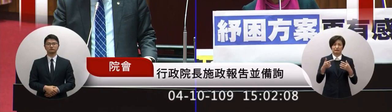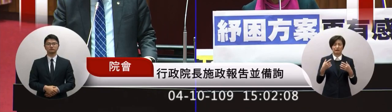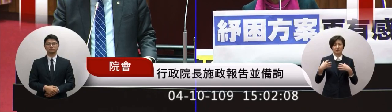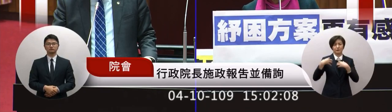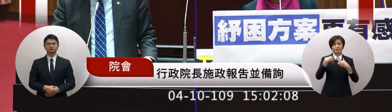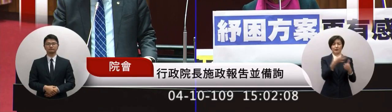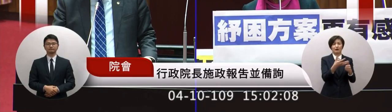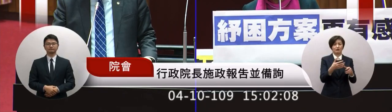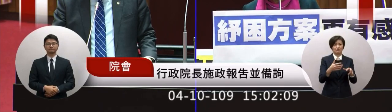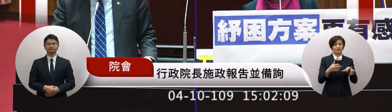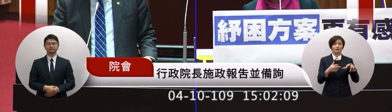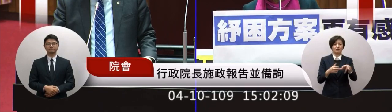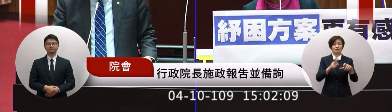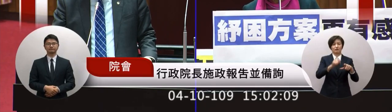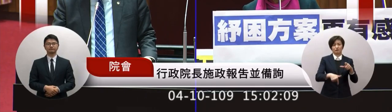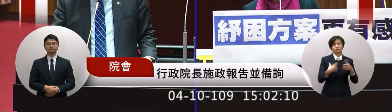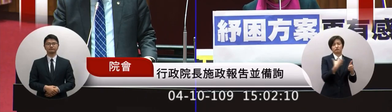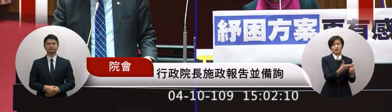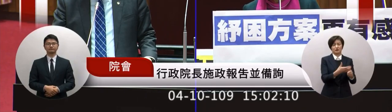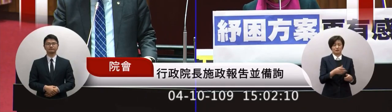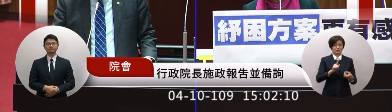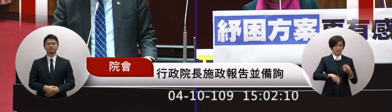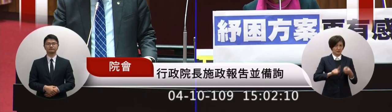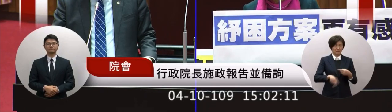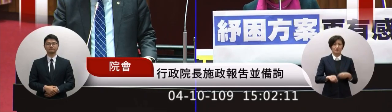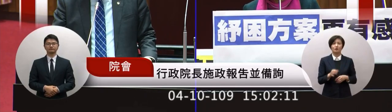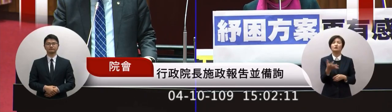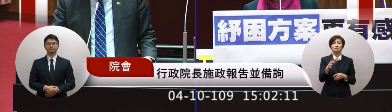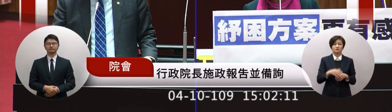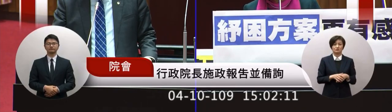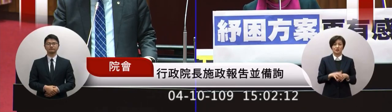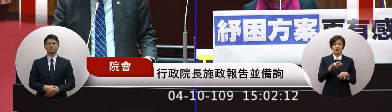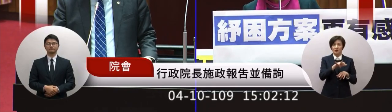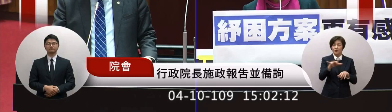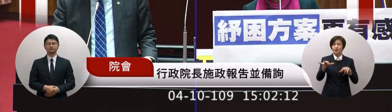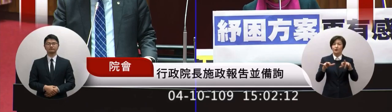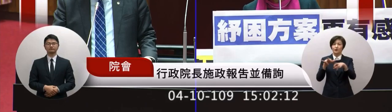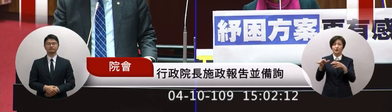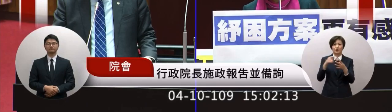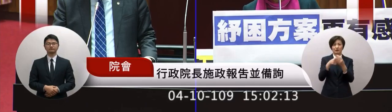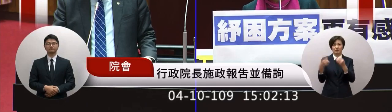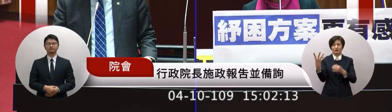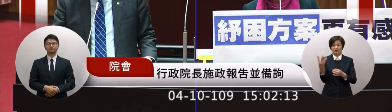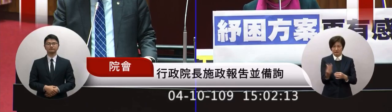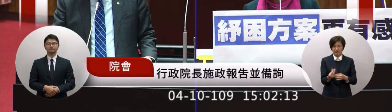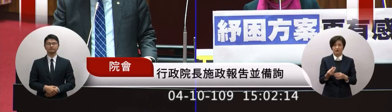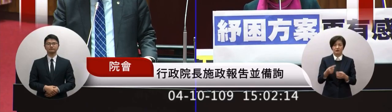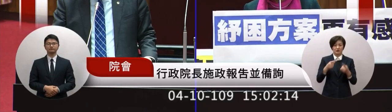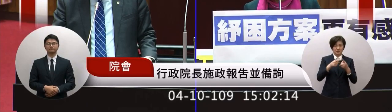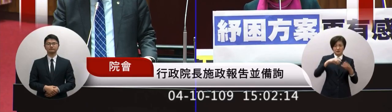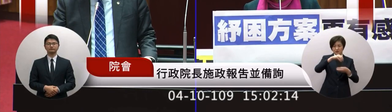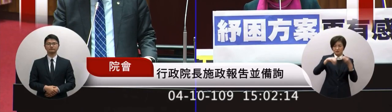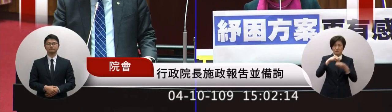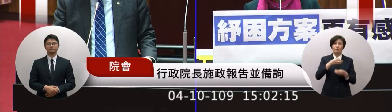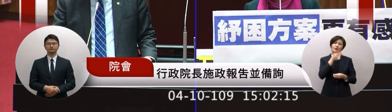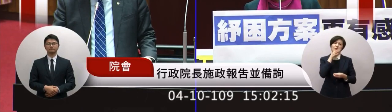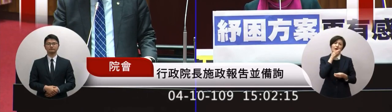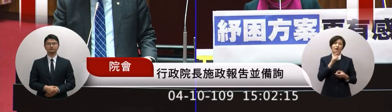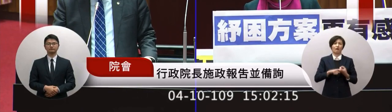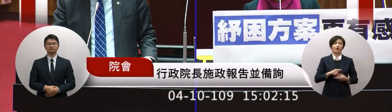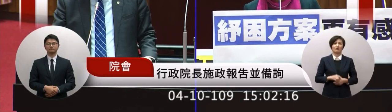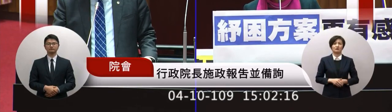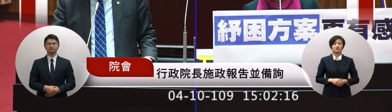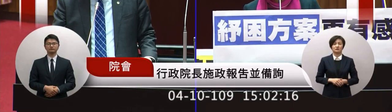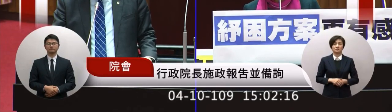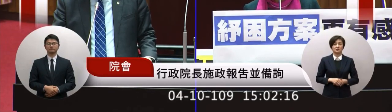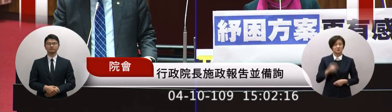自行认定，因为目前航班大幅已经减少，应该不至于造成人力调配上的不足，所以我想这个